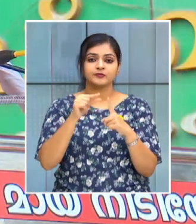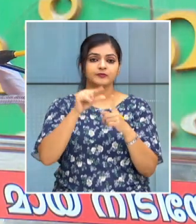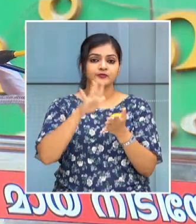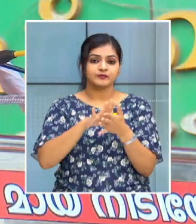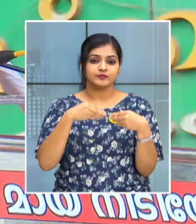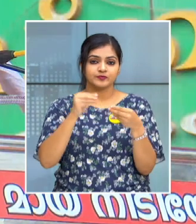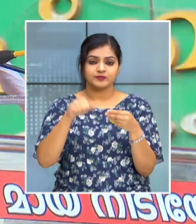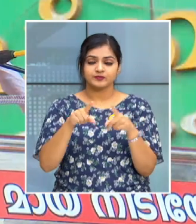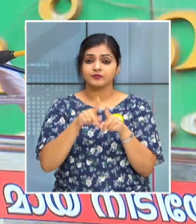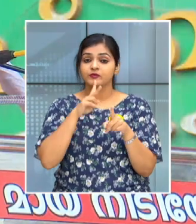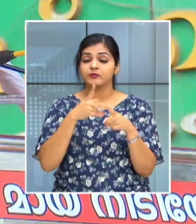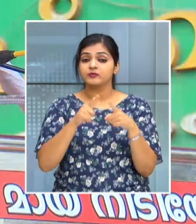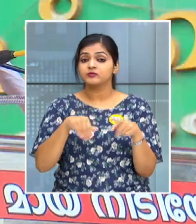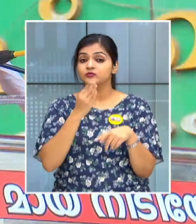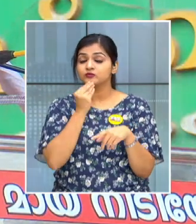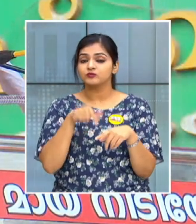പക്ഷേ മുസ്ലിമിനില്ല.